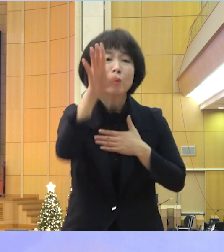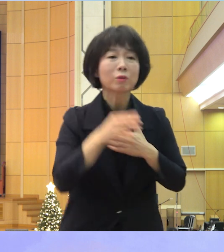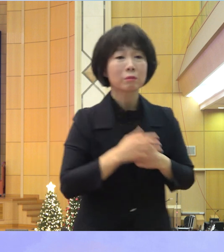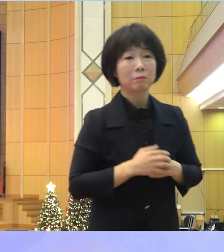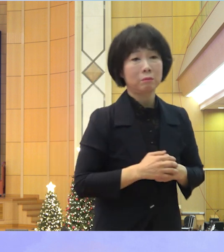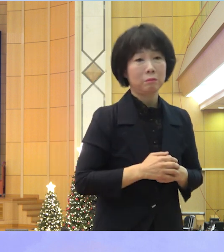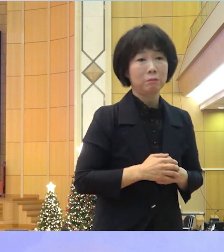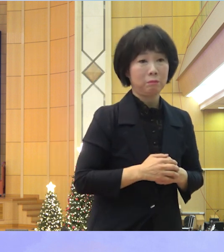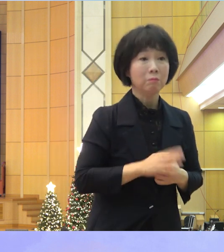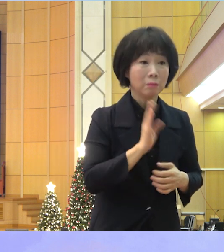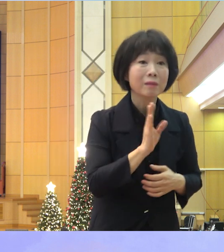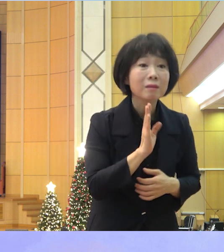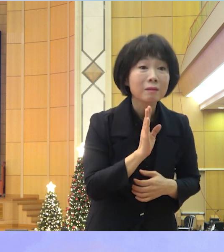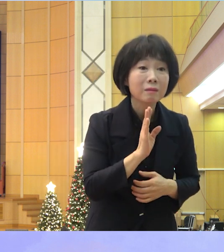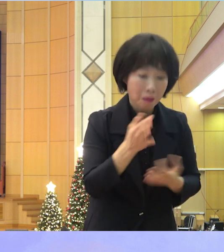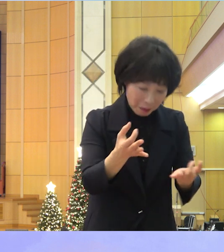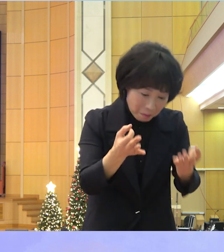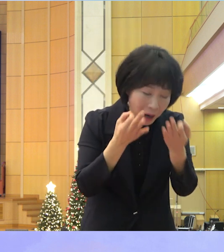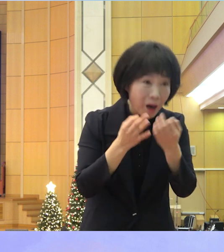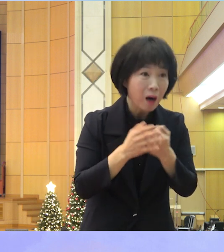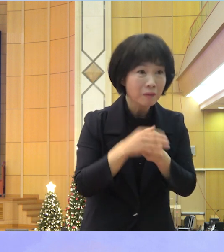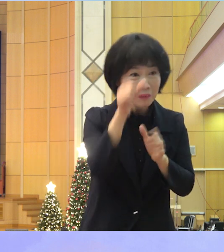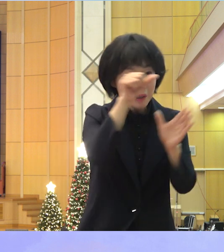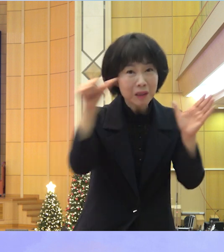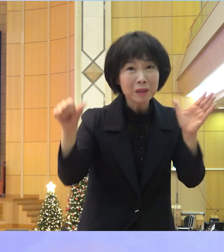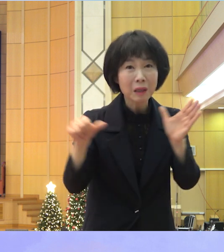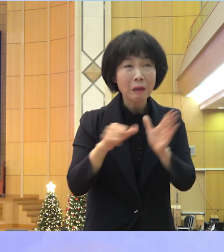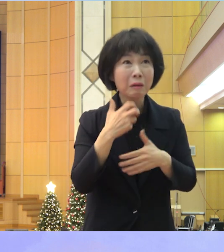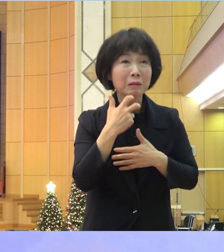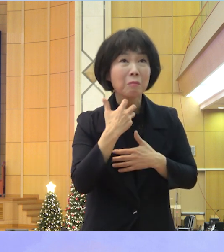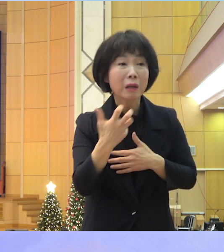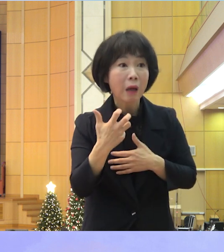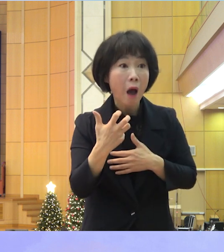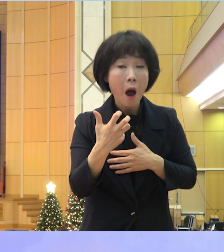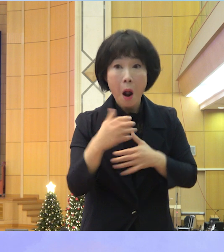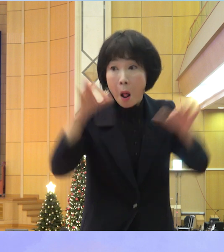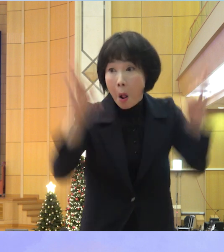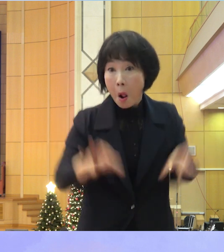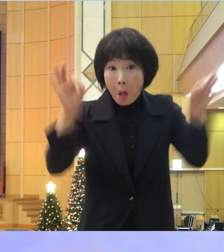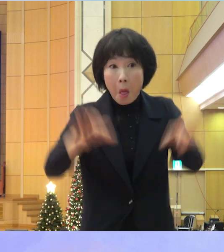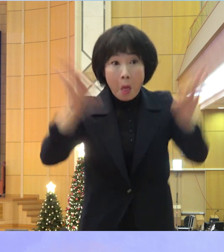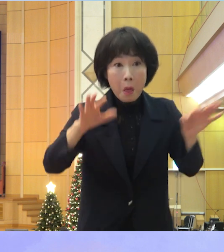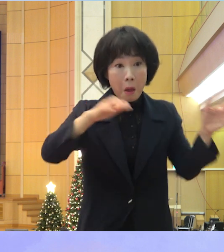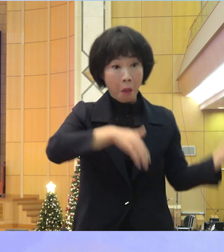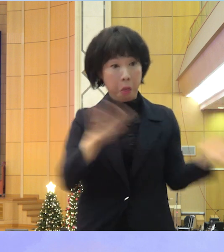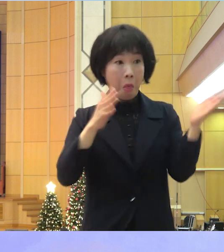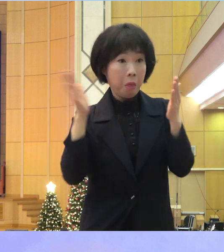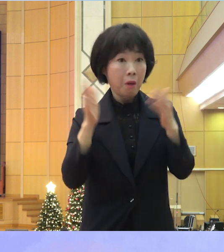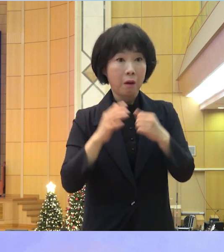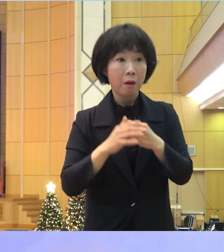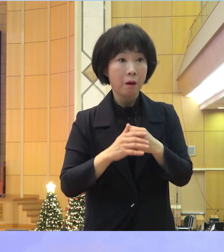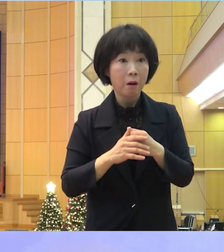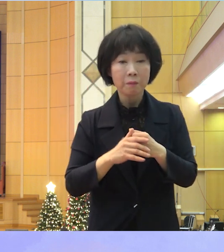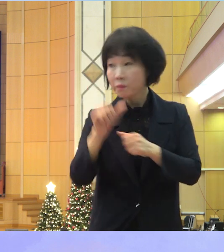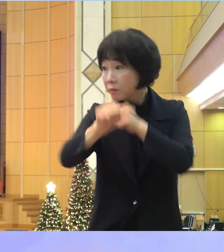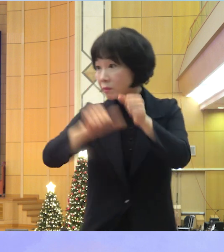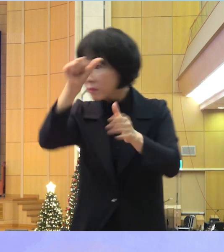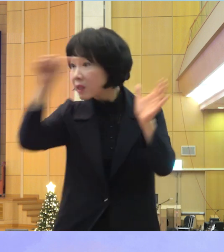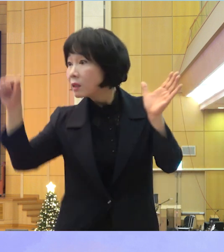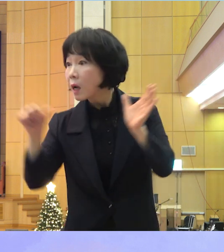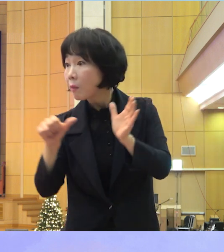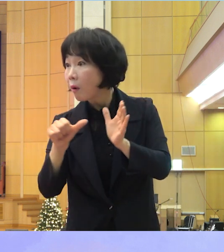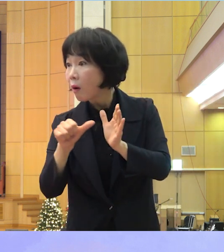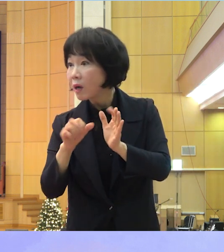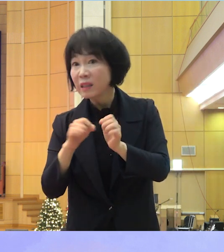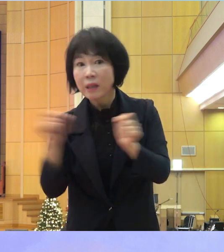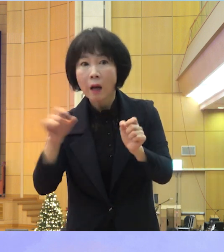그리고 한평생이라고 하는 70, 80도 왜 그렇게 인생이 짧어? 신속히 가니 우리가 마치 날아가듯